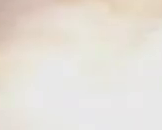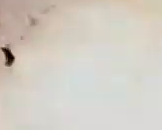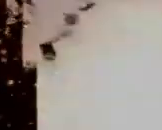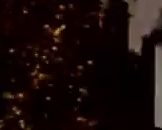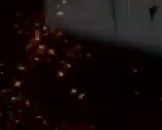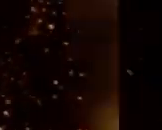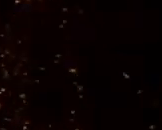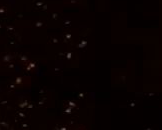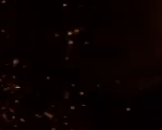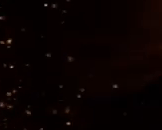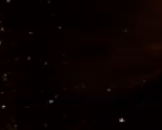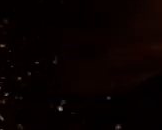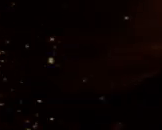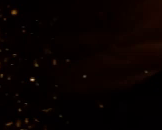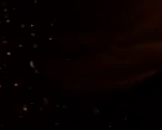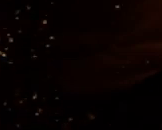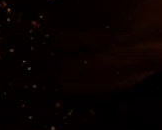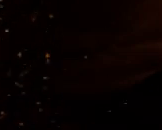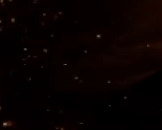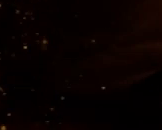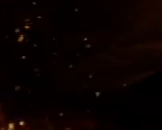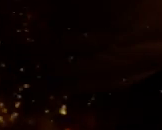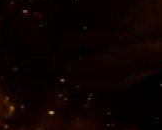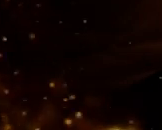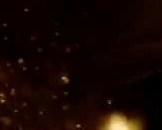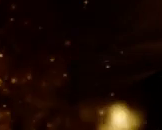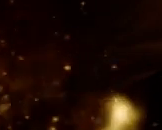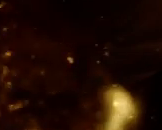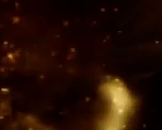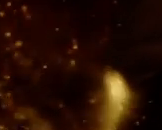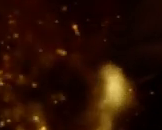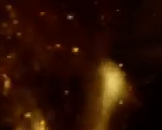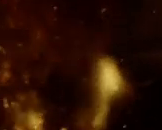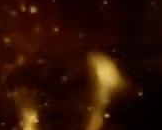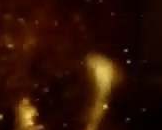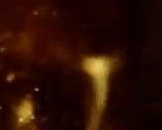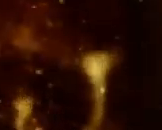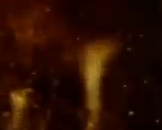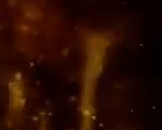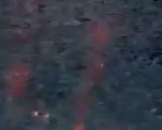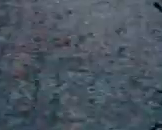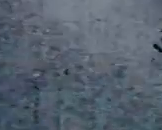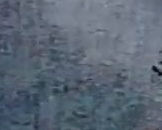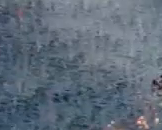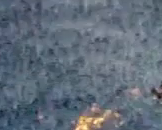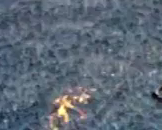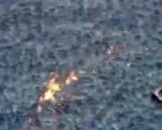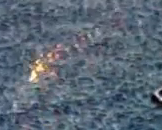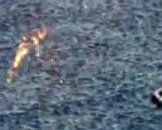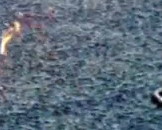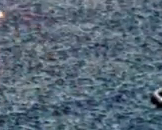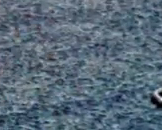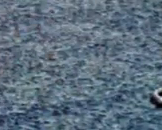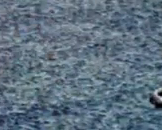فمات. فقال صلى الله عليه وسلم: قتلوه قتله الله، هلا